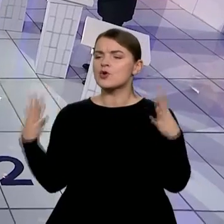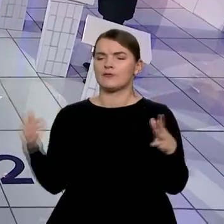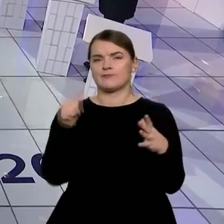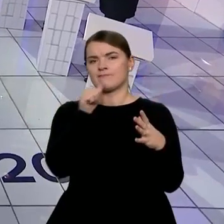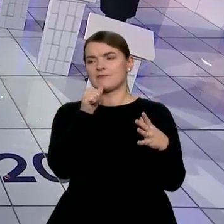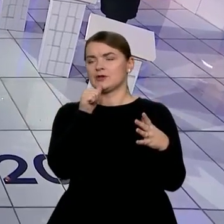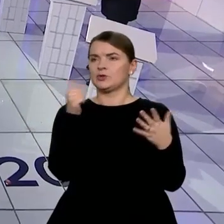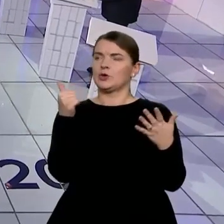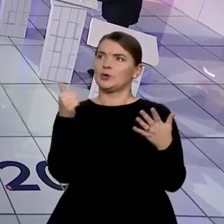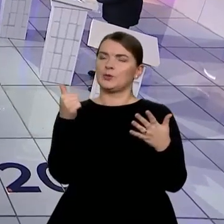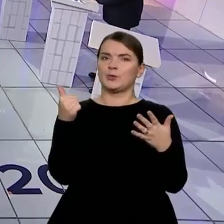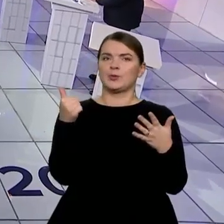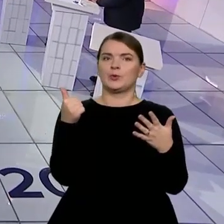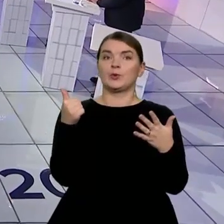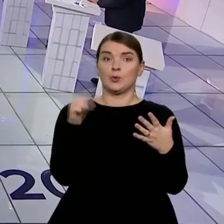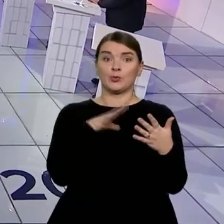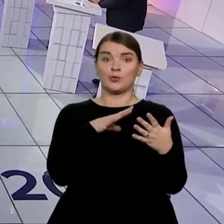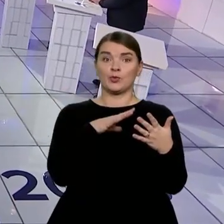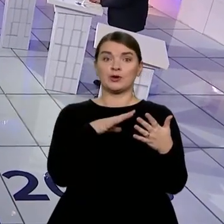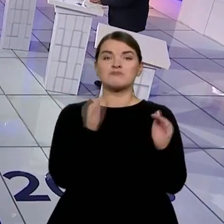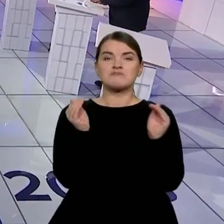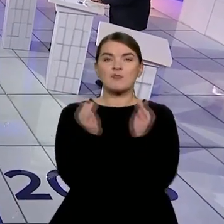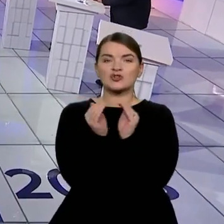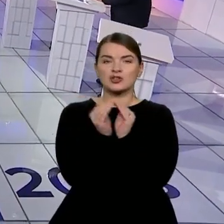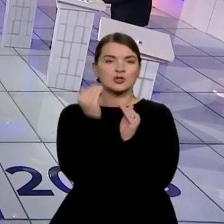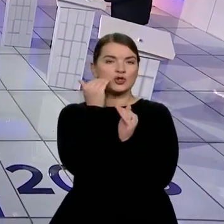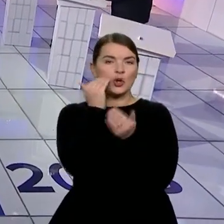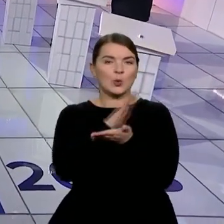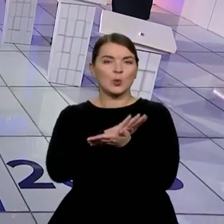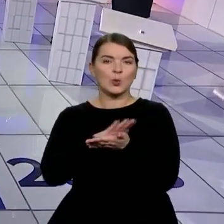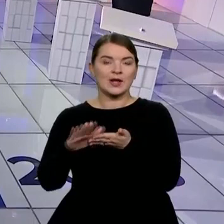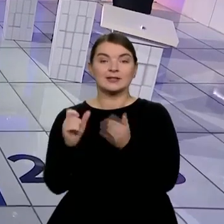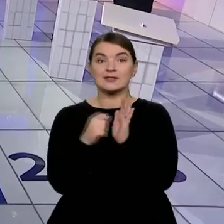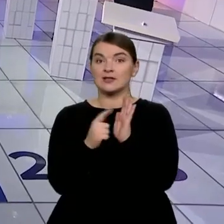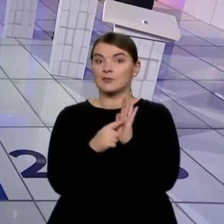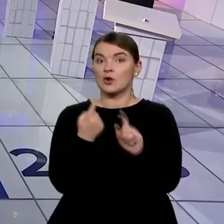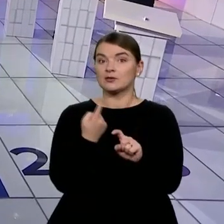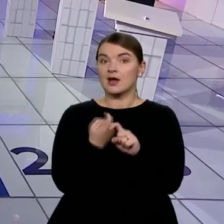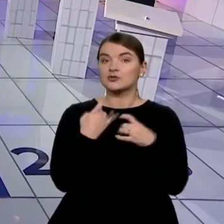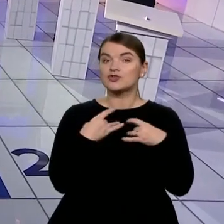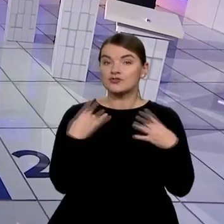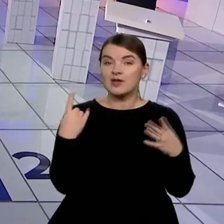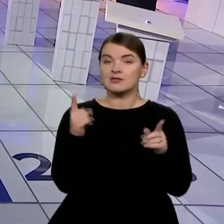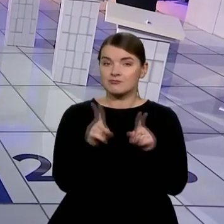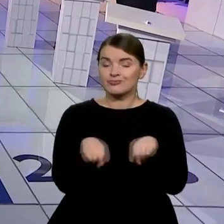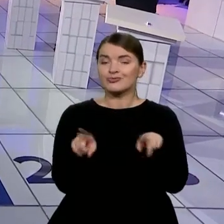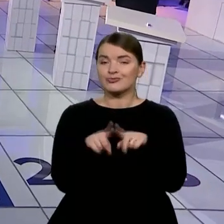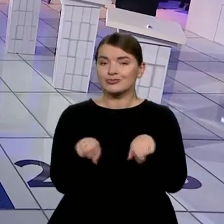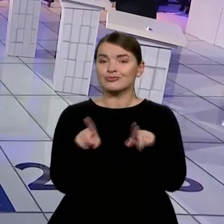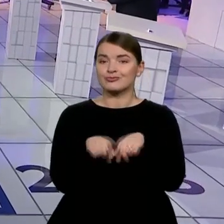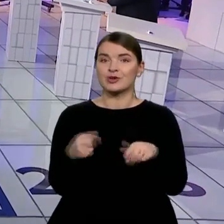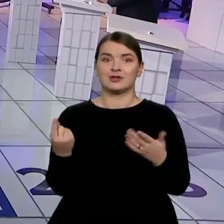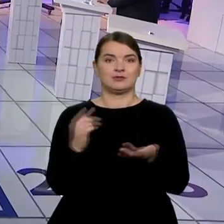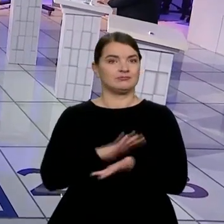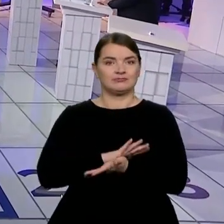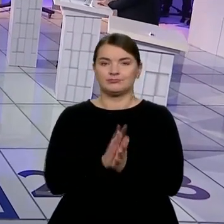šventė, kur buvo įvykusi, tai yra Mažasis Šiaulietis, 17 kartą įvykusi šventė, kur taip pat žmonės nerado lengvai praėjimo.